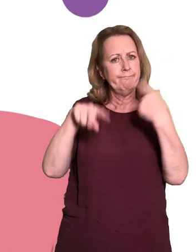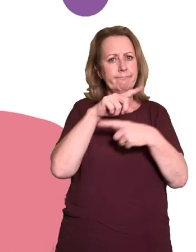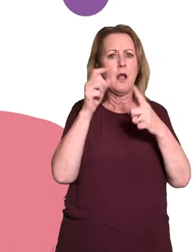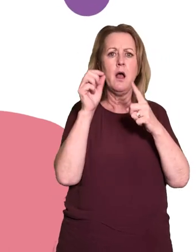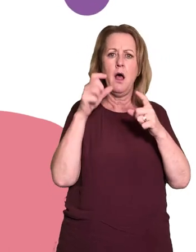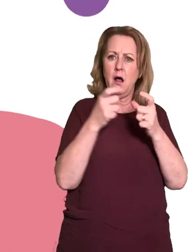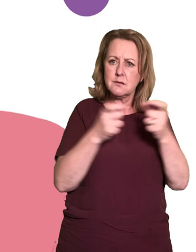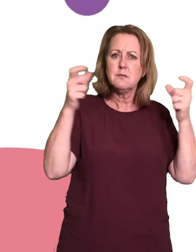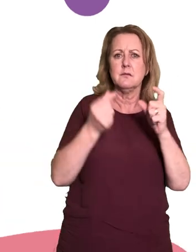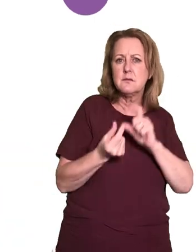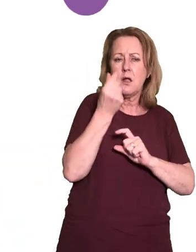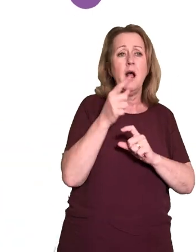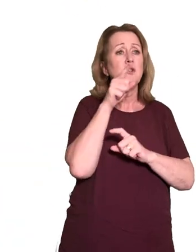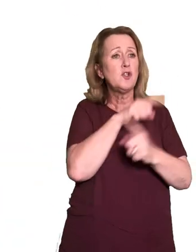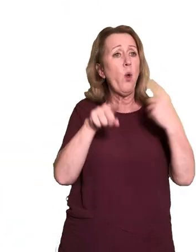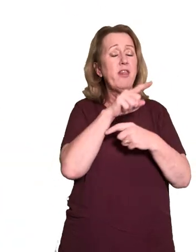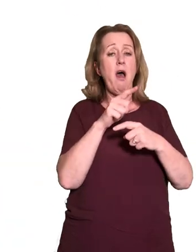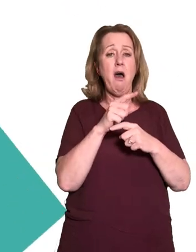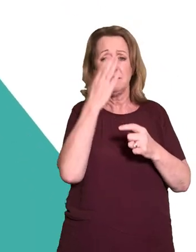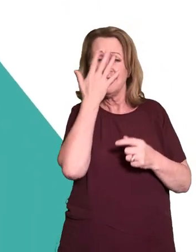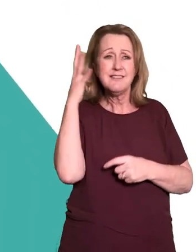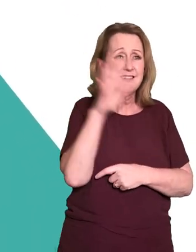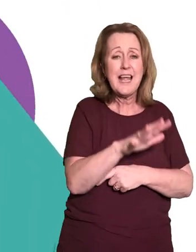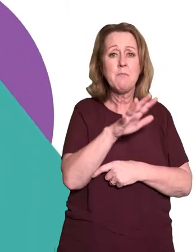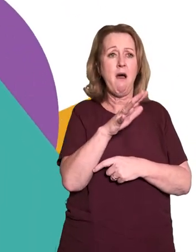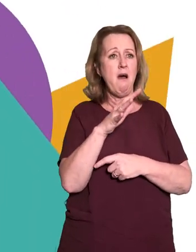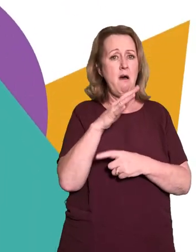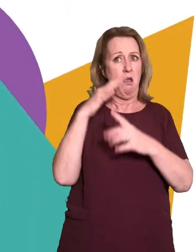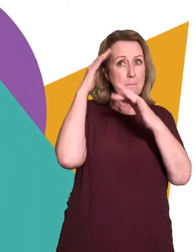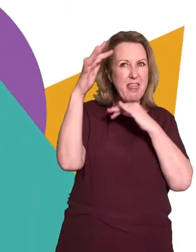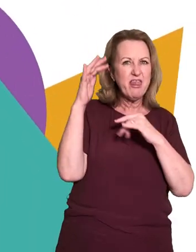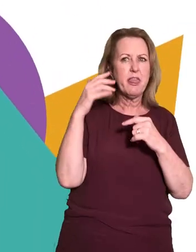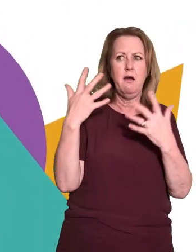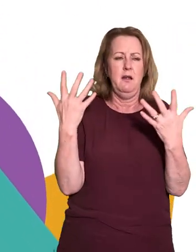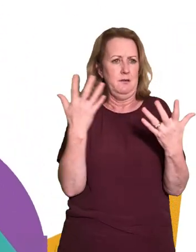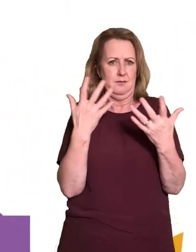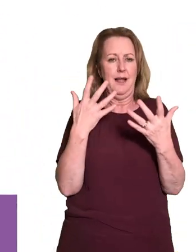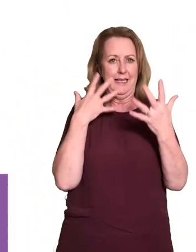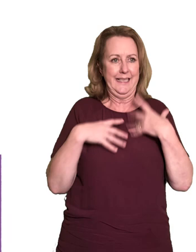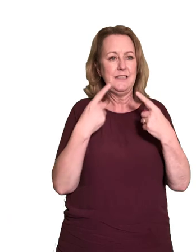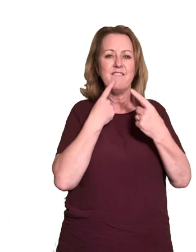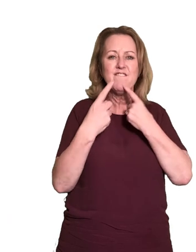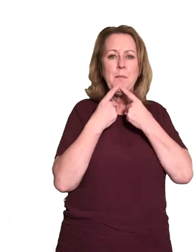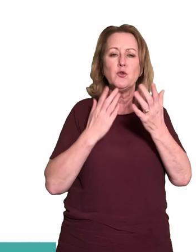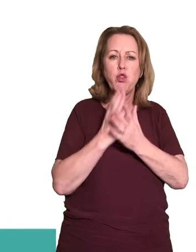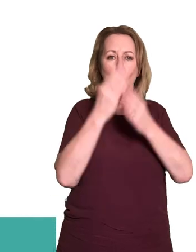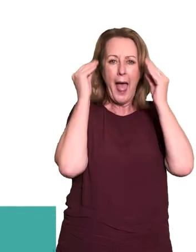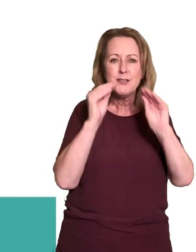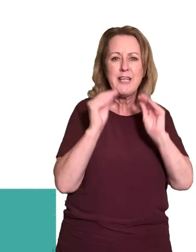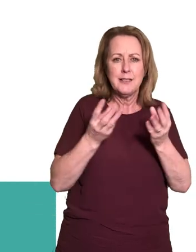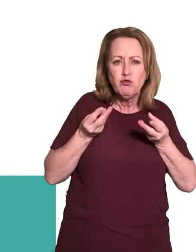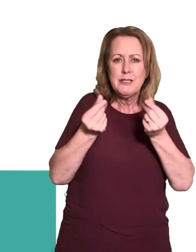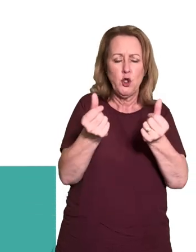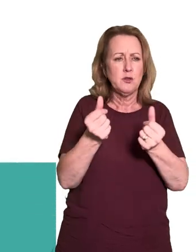gynhyrchion diogel o ansawdd da o'i dewis eu hunain. Mae'r stigma, tabw a mythau wedi cael eu herio drwy ddarparu